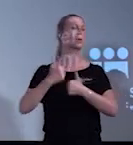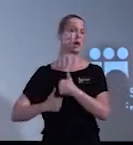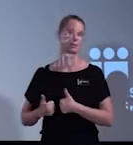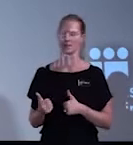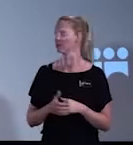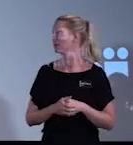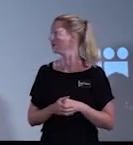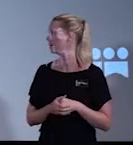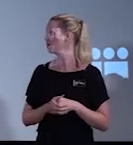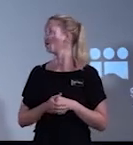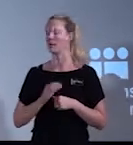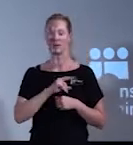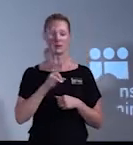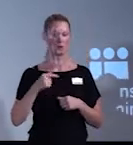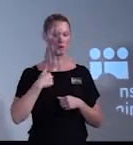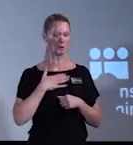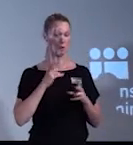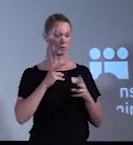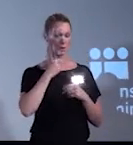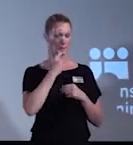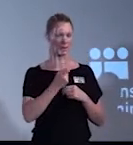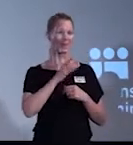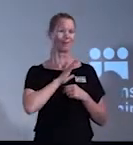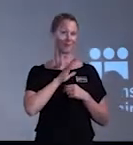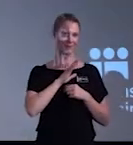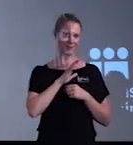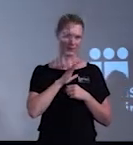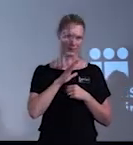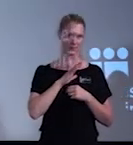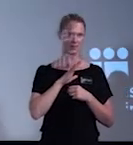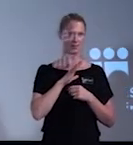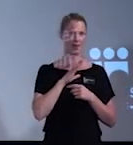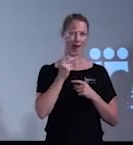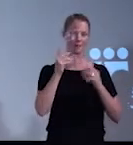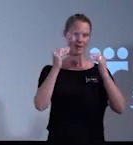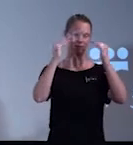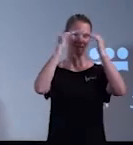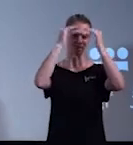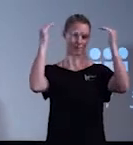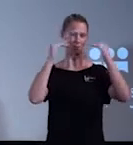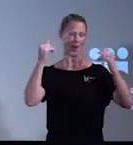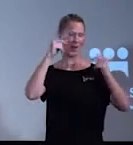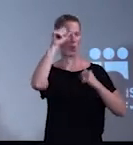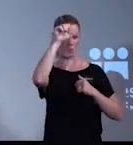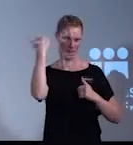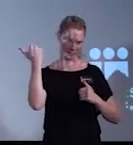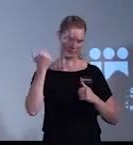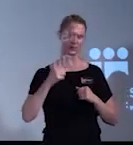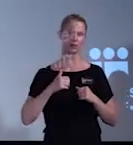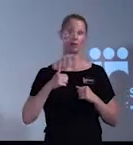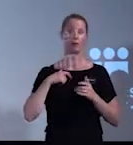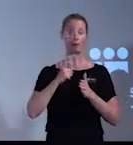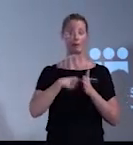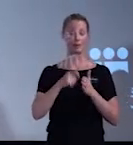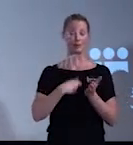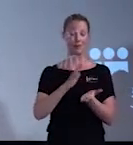Ja, men jag vill också säga att det finns ju en dimension av det här som är komplex. Därför att